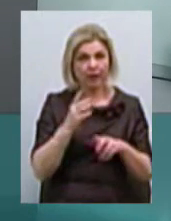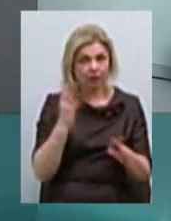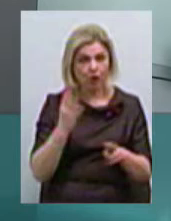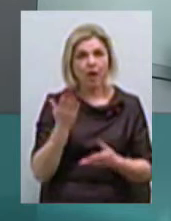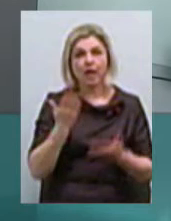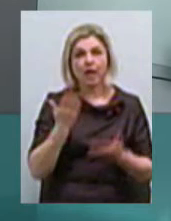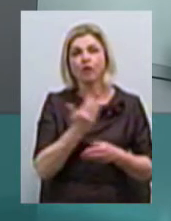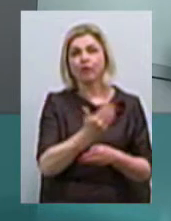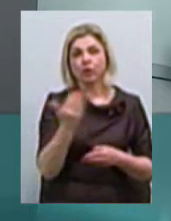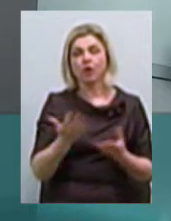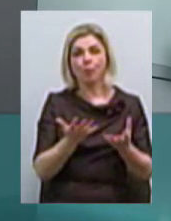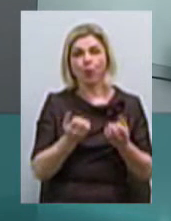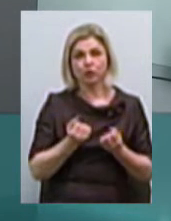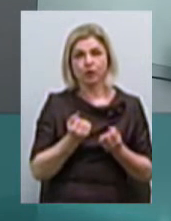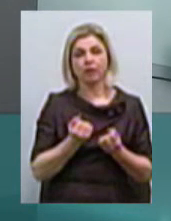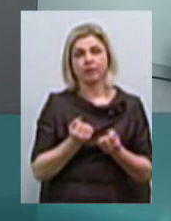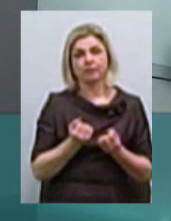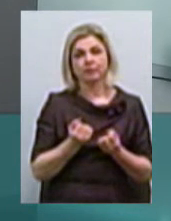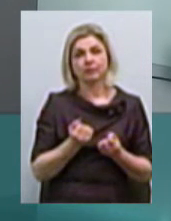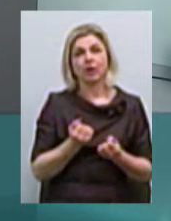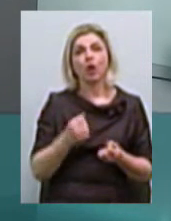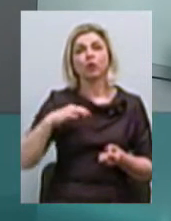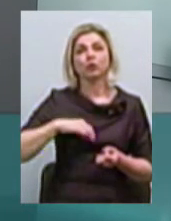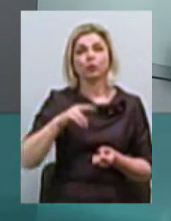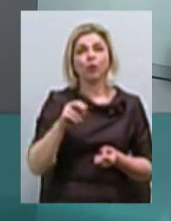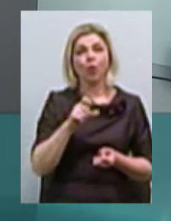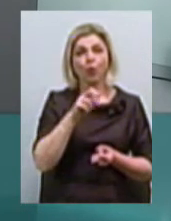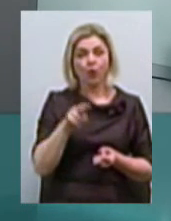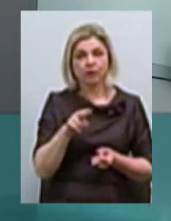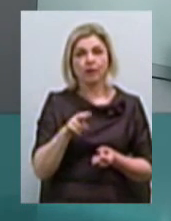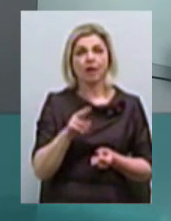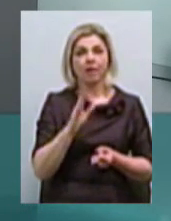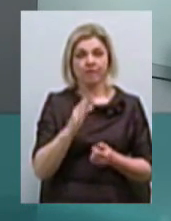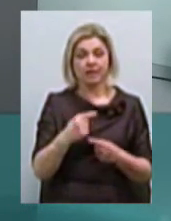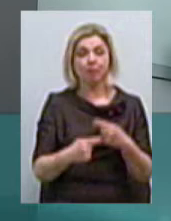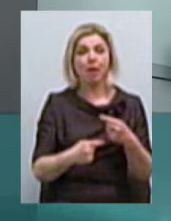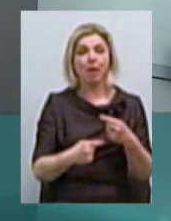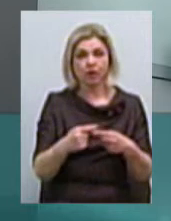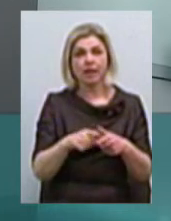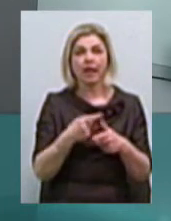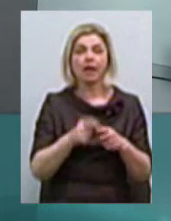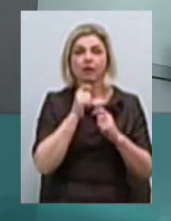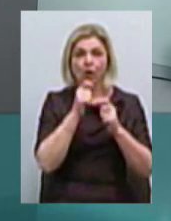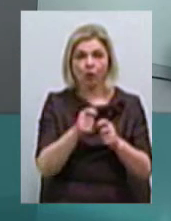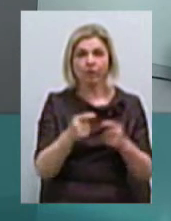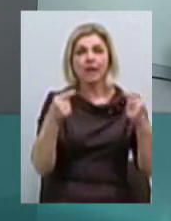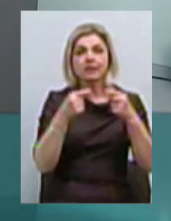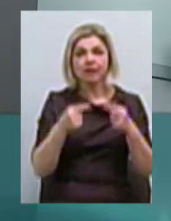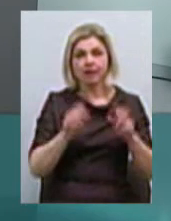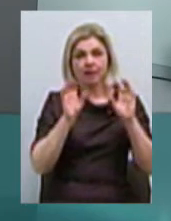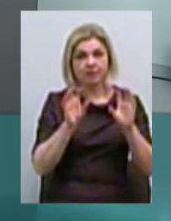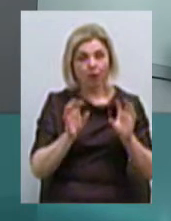вони отримують податок, якщо вони отримують дохід у вигляді спадщини та дарування, згідно Податкового